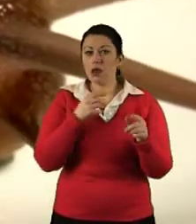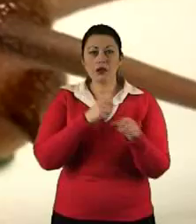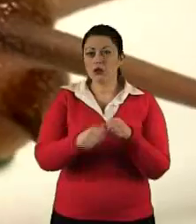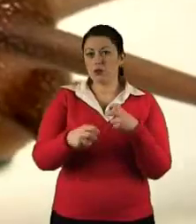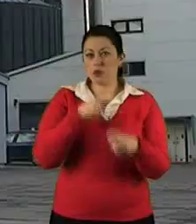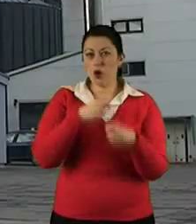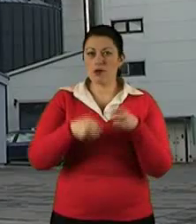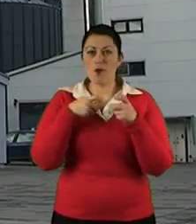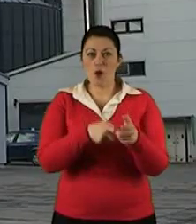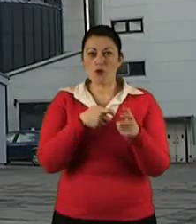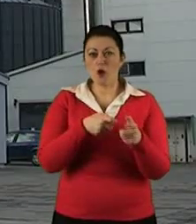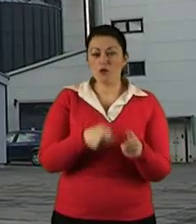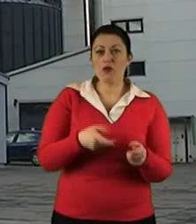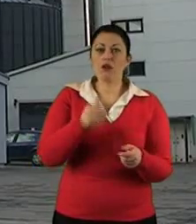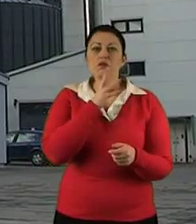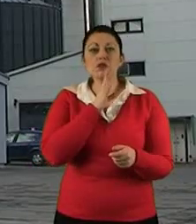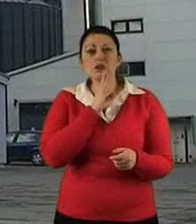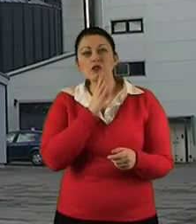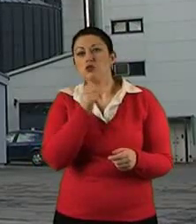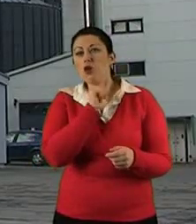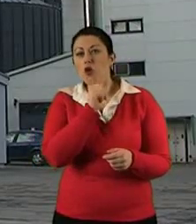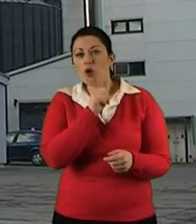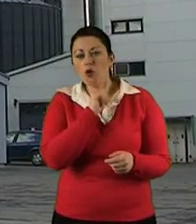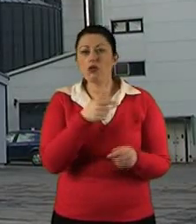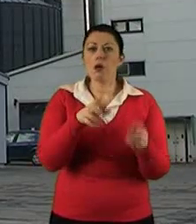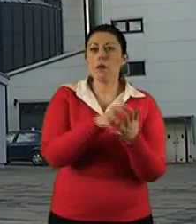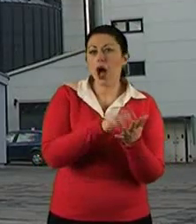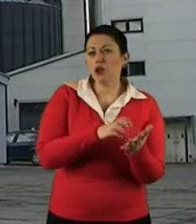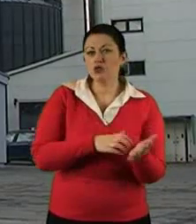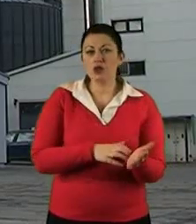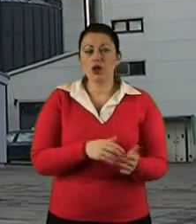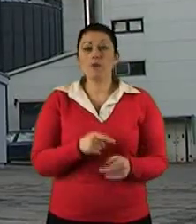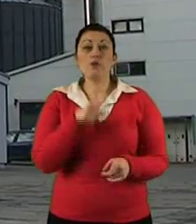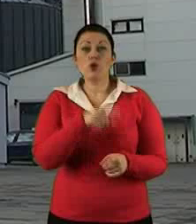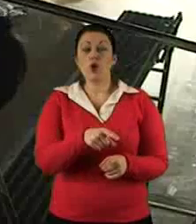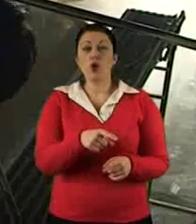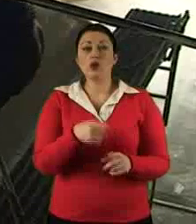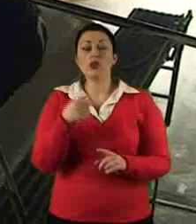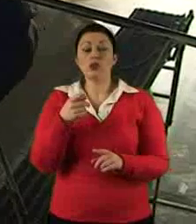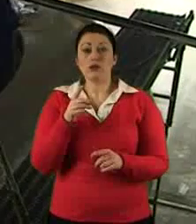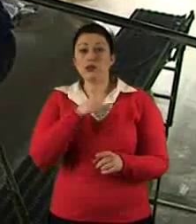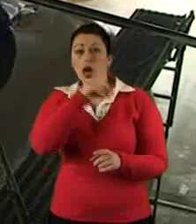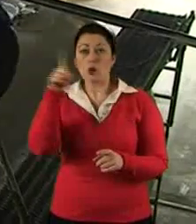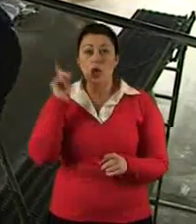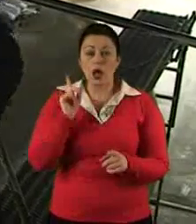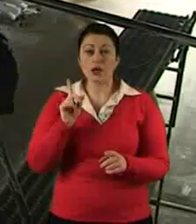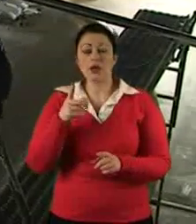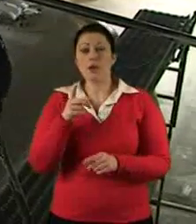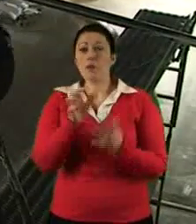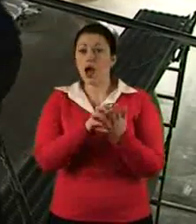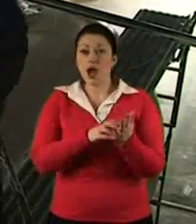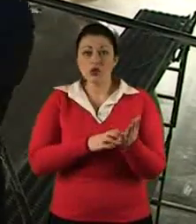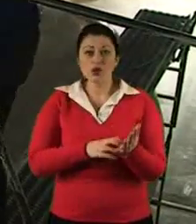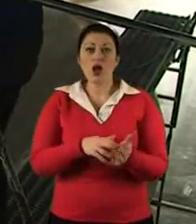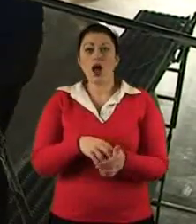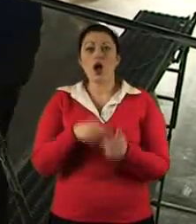tu zielonka i odpowiednie pasze przemysłowe. W tym zakładzie, co prawda, pasz, które można wykorzystać do